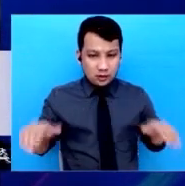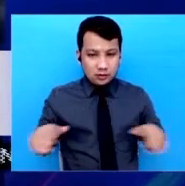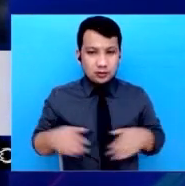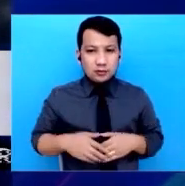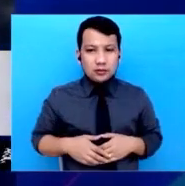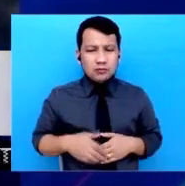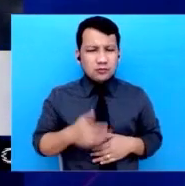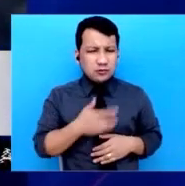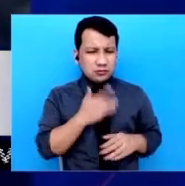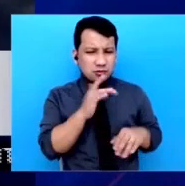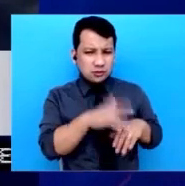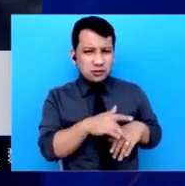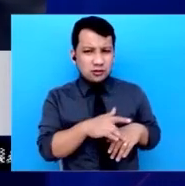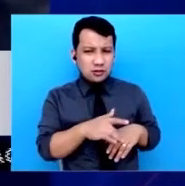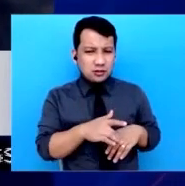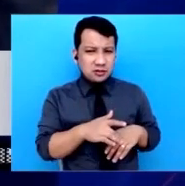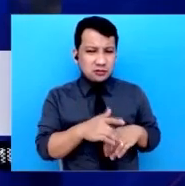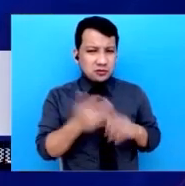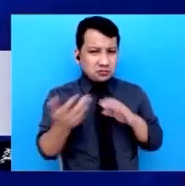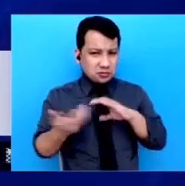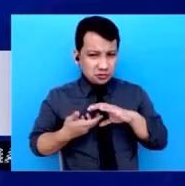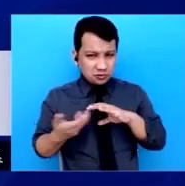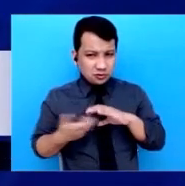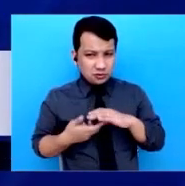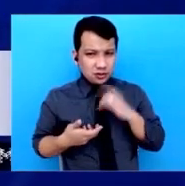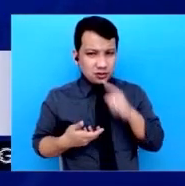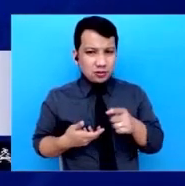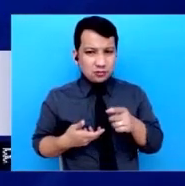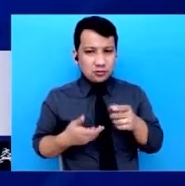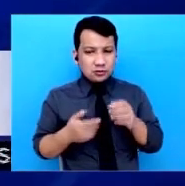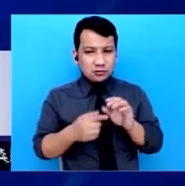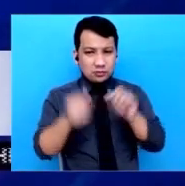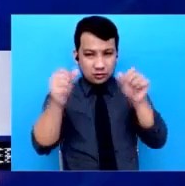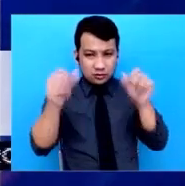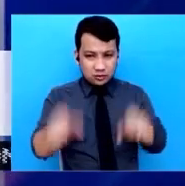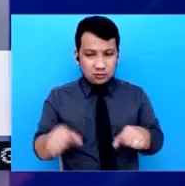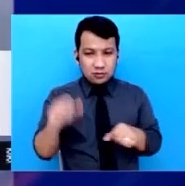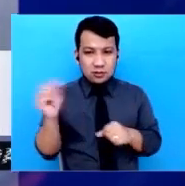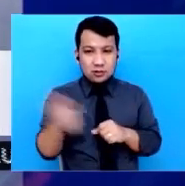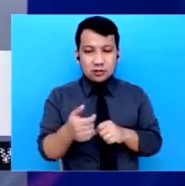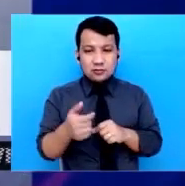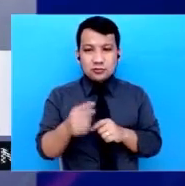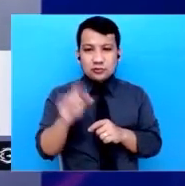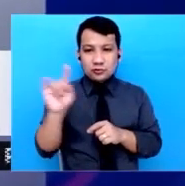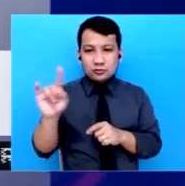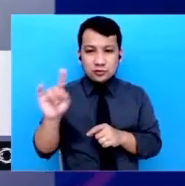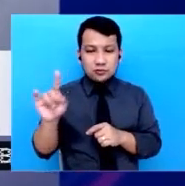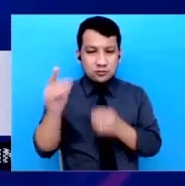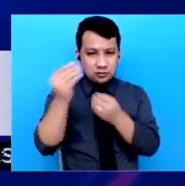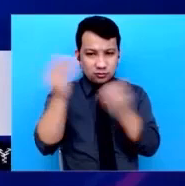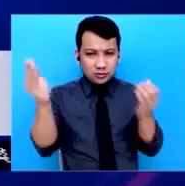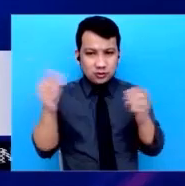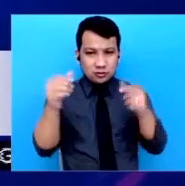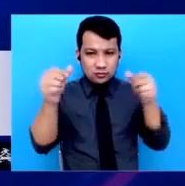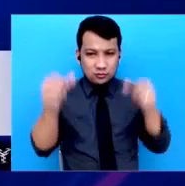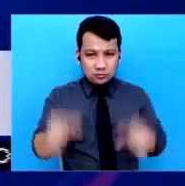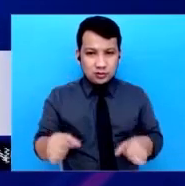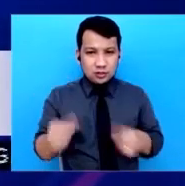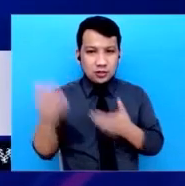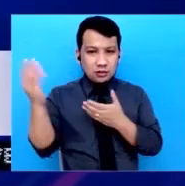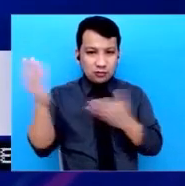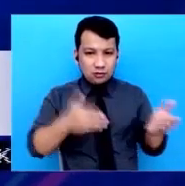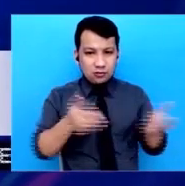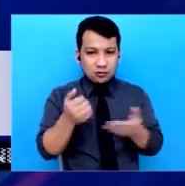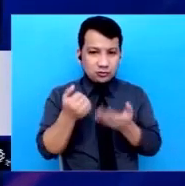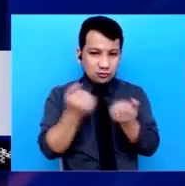Naantig ang puso ng kanyang mga customer kaya in-upload niya ito sa social media. Nag-viral agad ang post kaya bumuhos ang